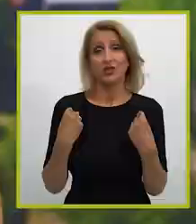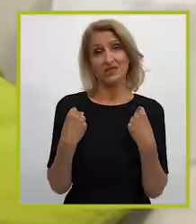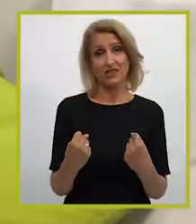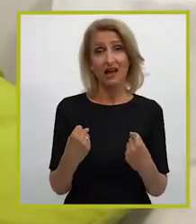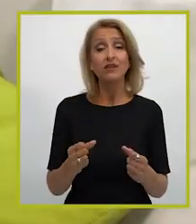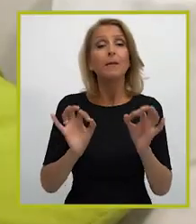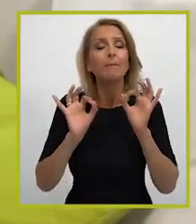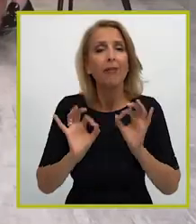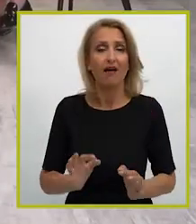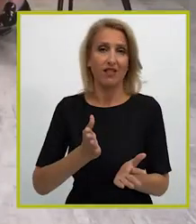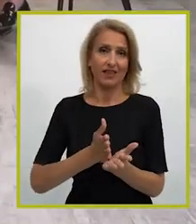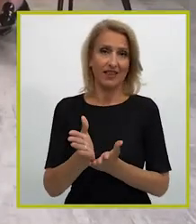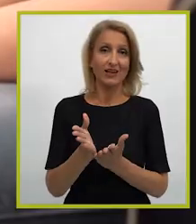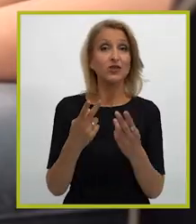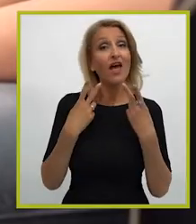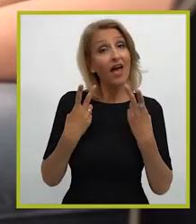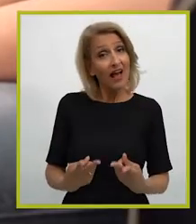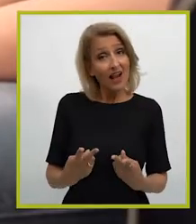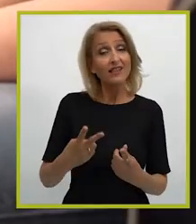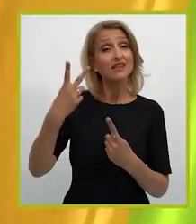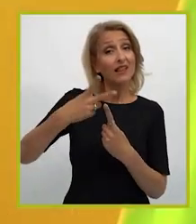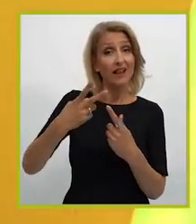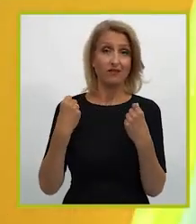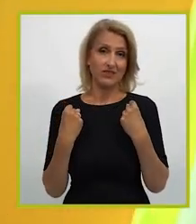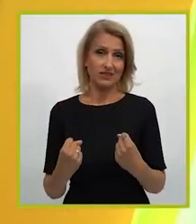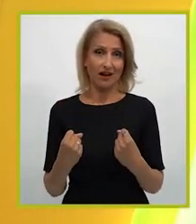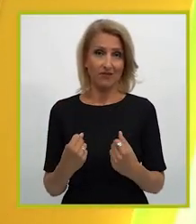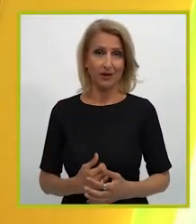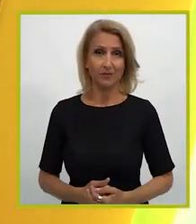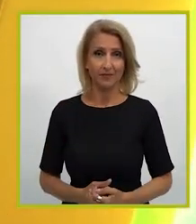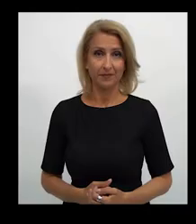грижата ни за здравето. По правилния начин. Гледайте Cold Health TV.